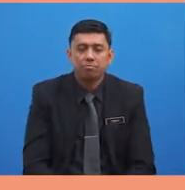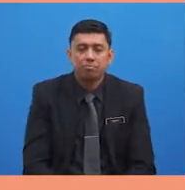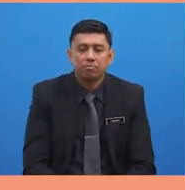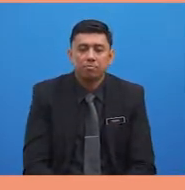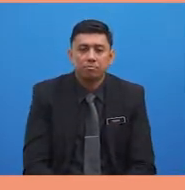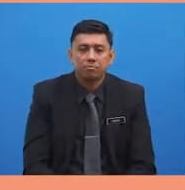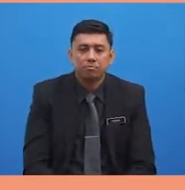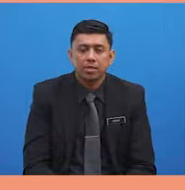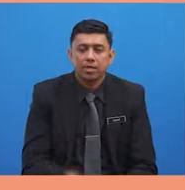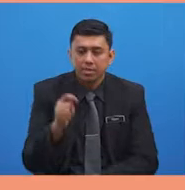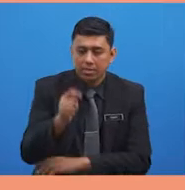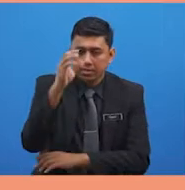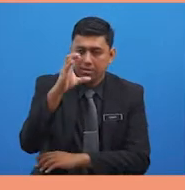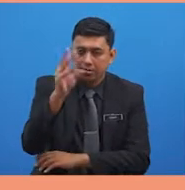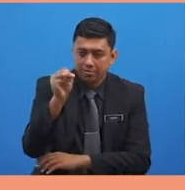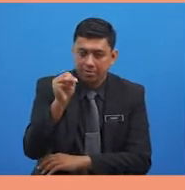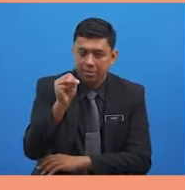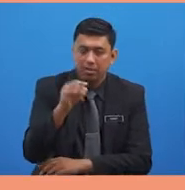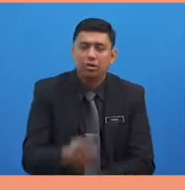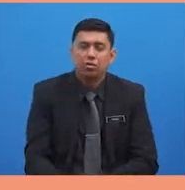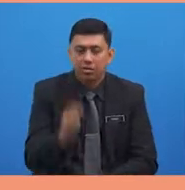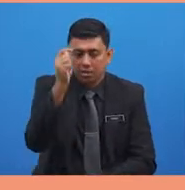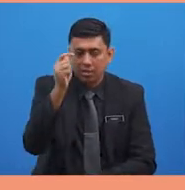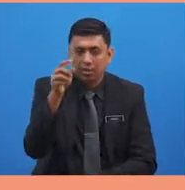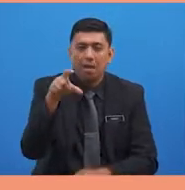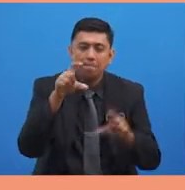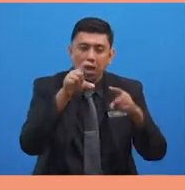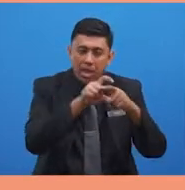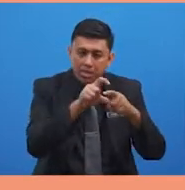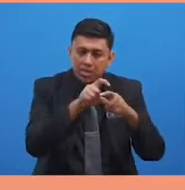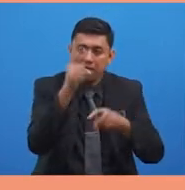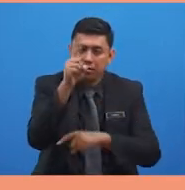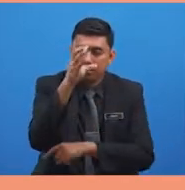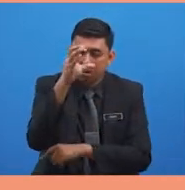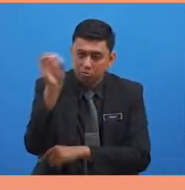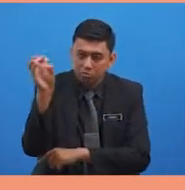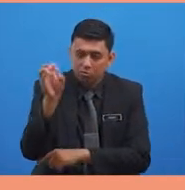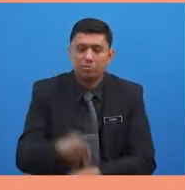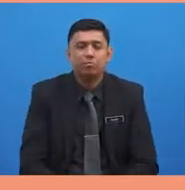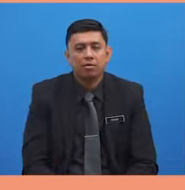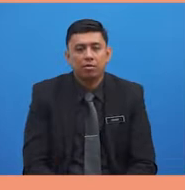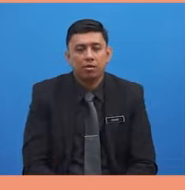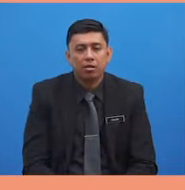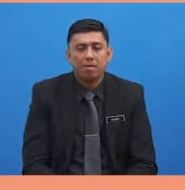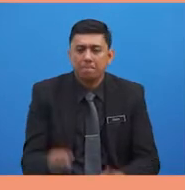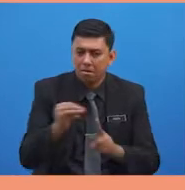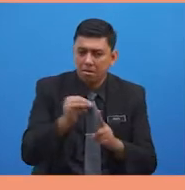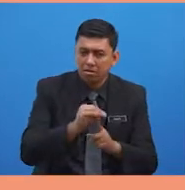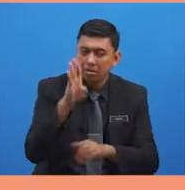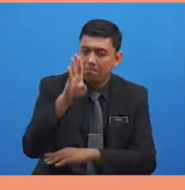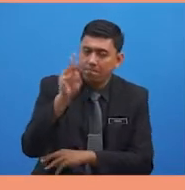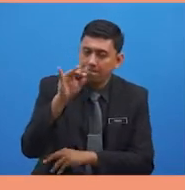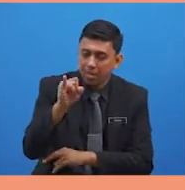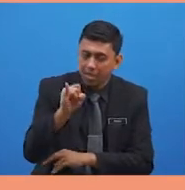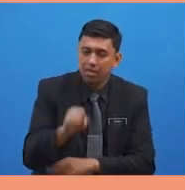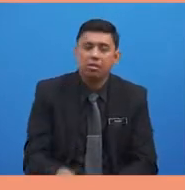sentimeter sama dengan tinggi bahagi 100. Kemudian, skor BMI